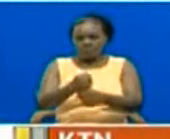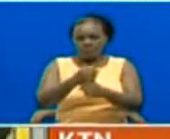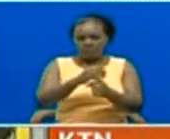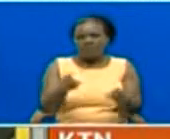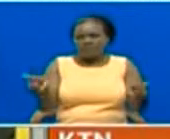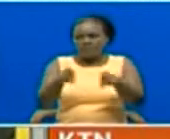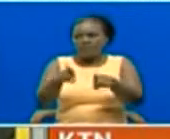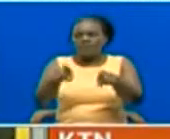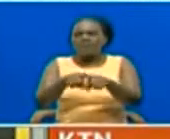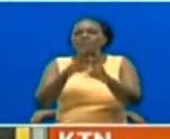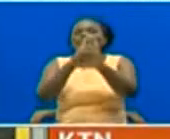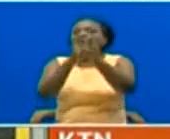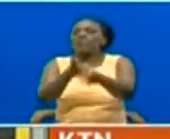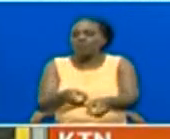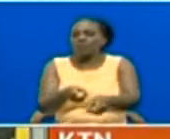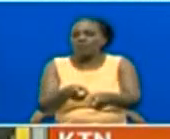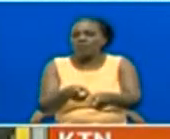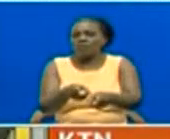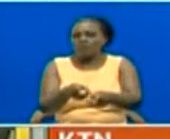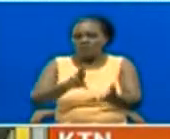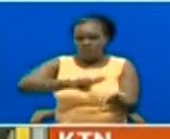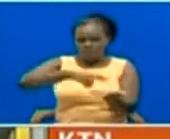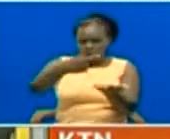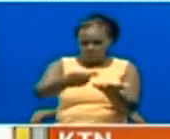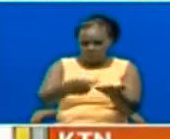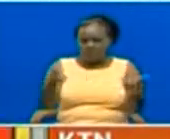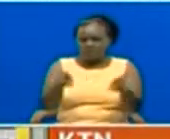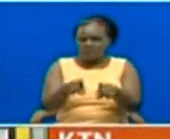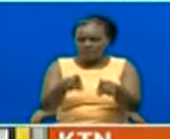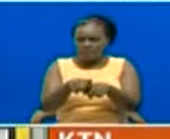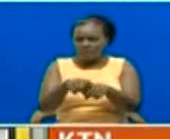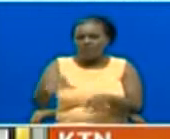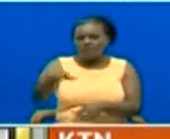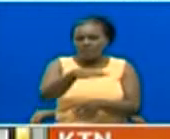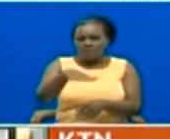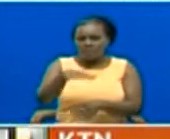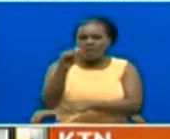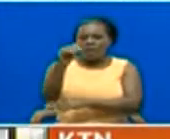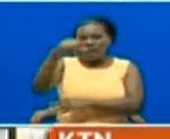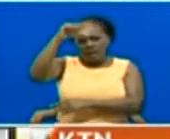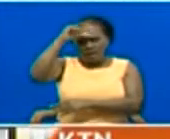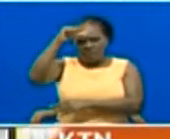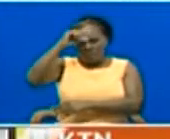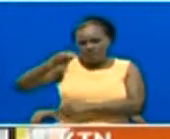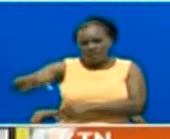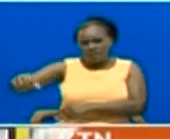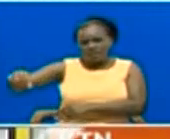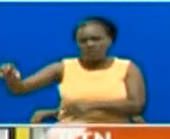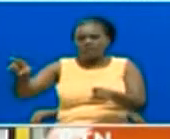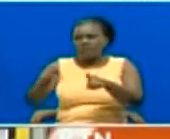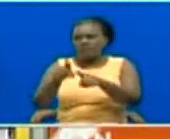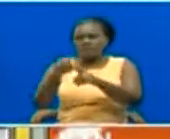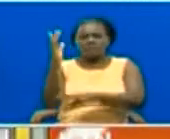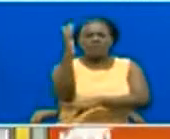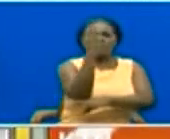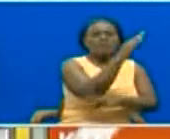Kia bado kwenye taarifa za mali asili ikiwemo na masala ya mazingira, wito umetolewa kwa serikali za kaunti kukuza misitu na